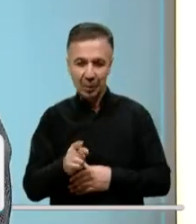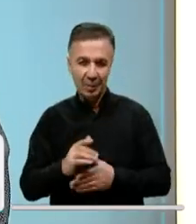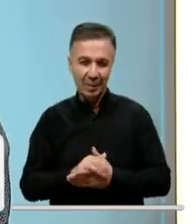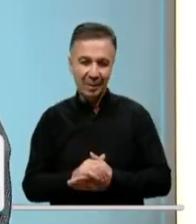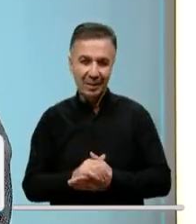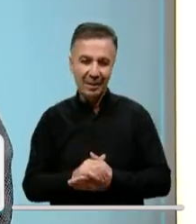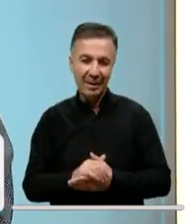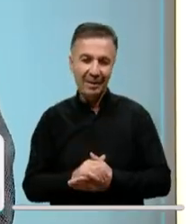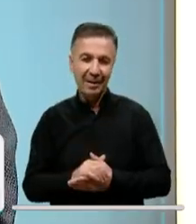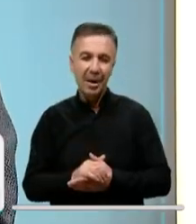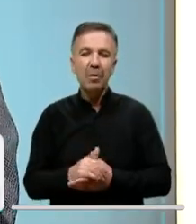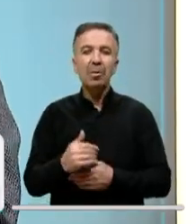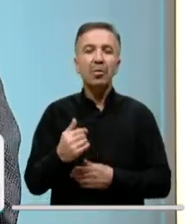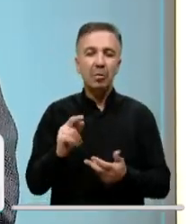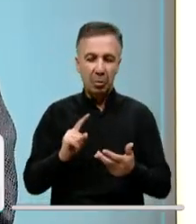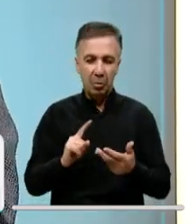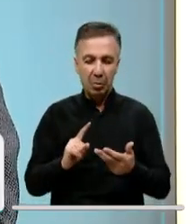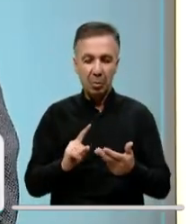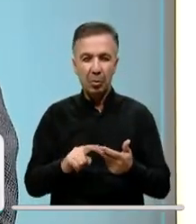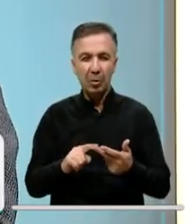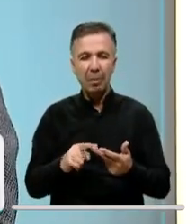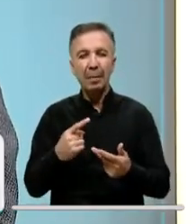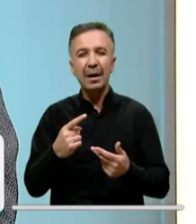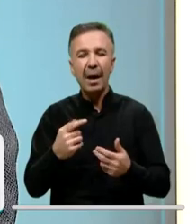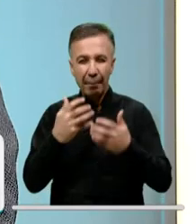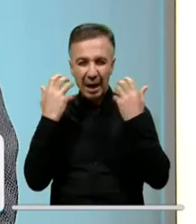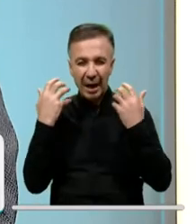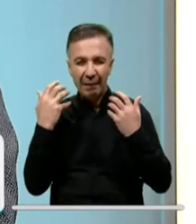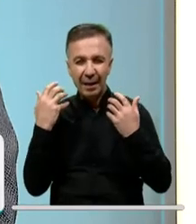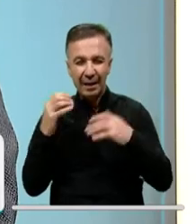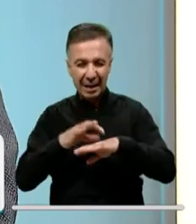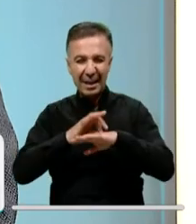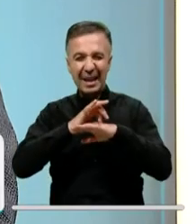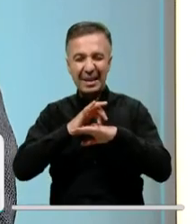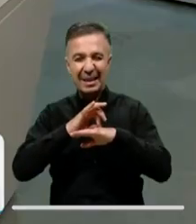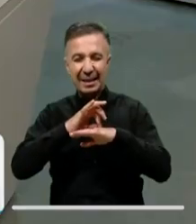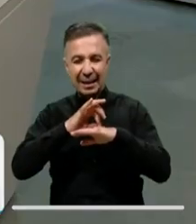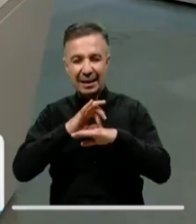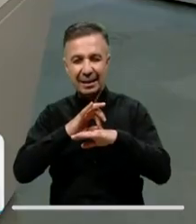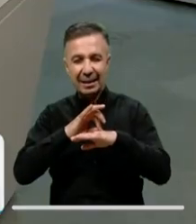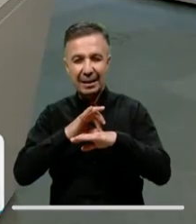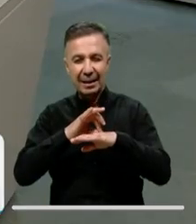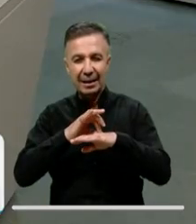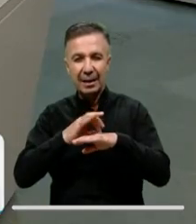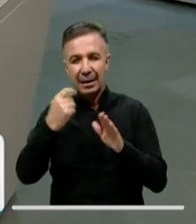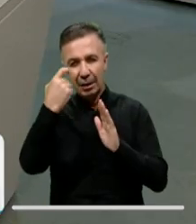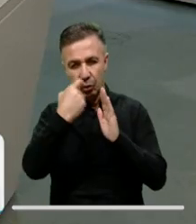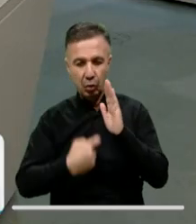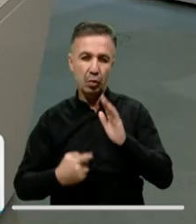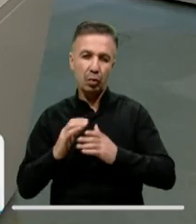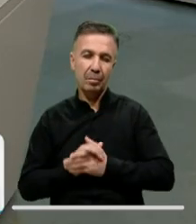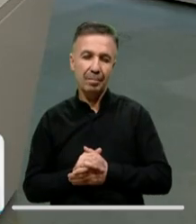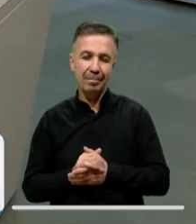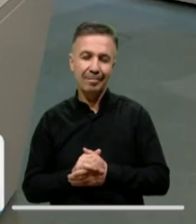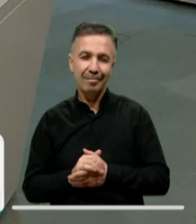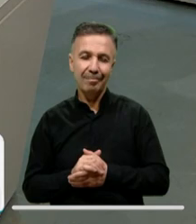Üçüncüsü bir hayvanın derisini 100. O da yine yüzmekten emir 100 değil mi? Evet. Bakın şu anda benim aklıma 3 tane mana